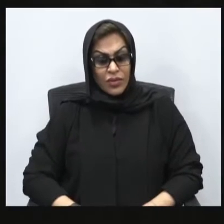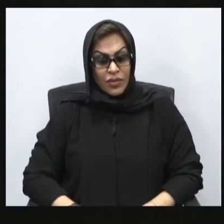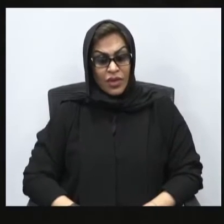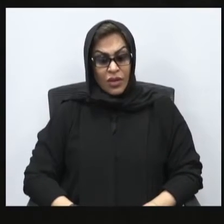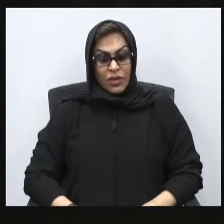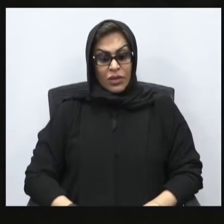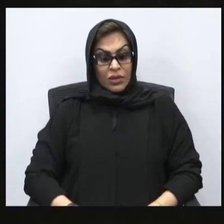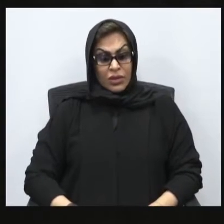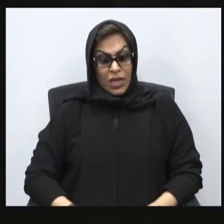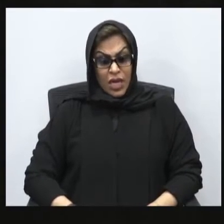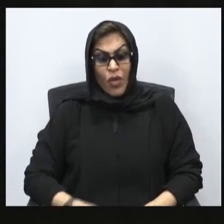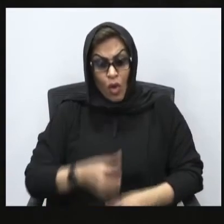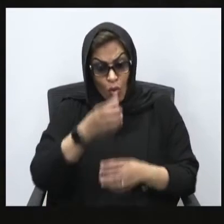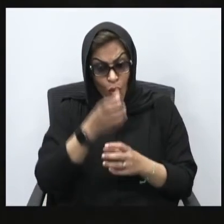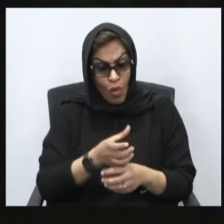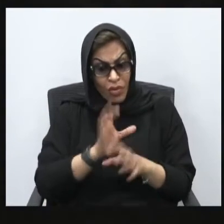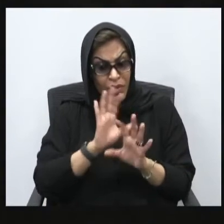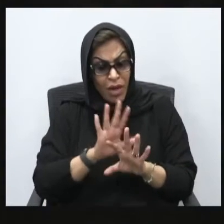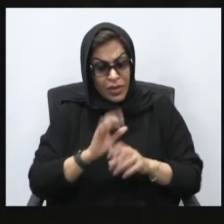واكثر مثلا عش